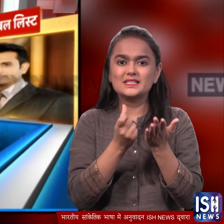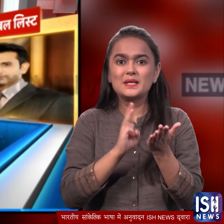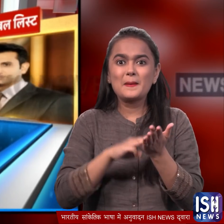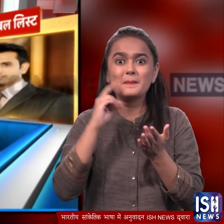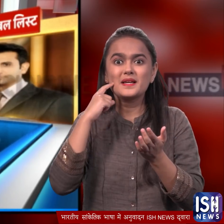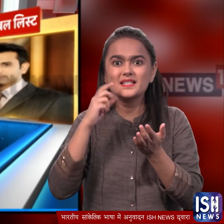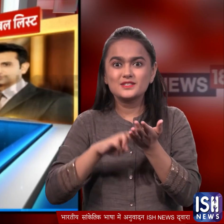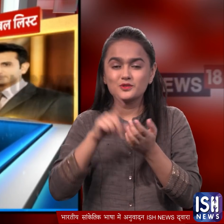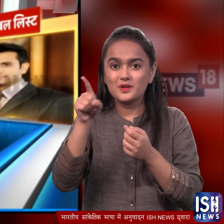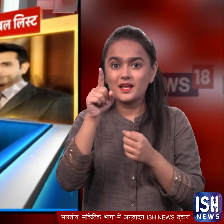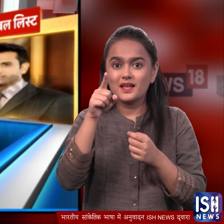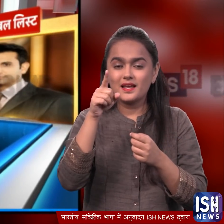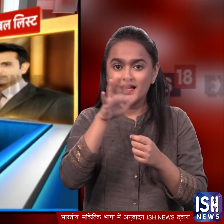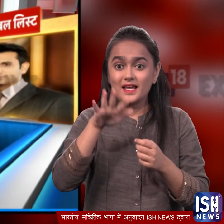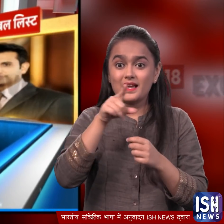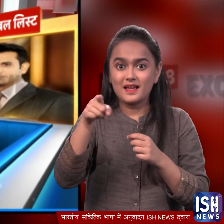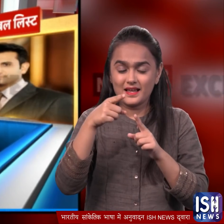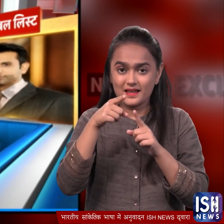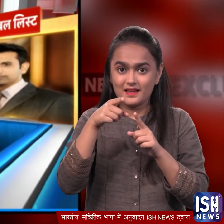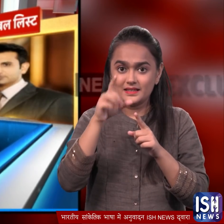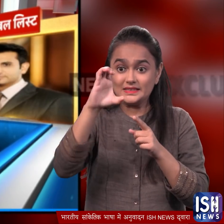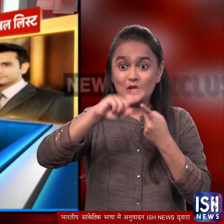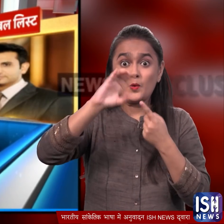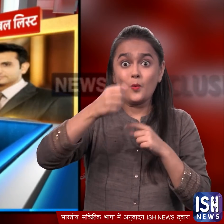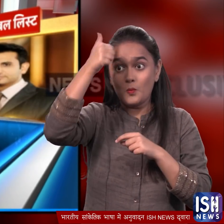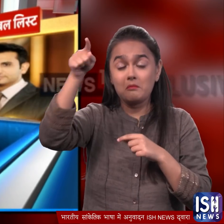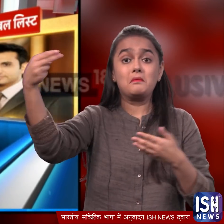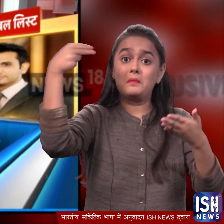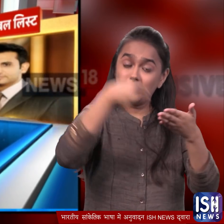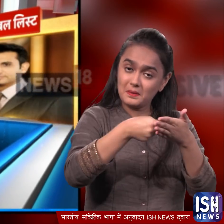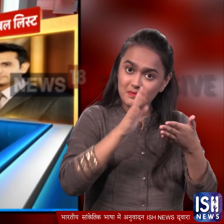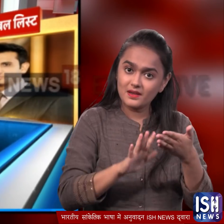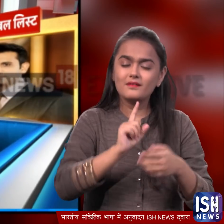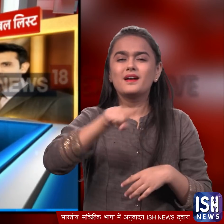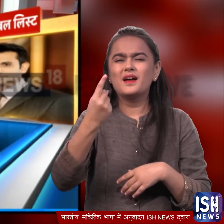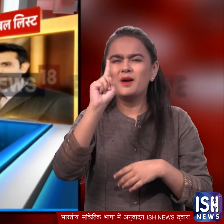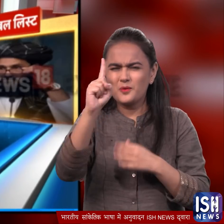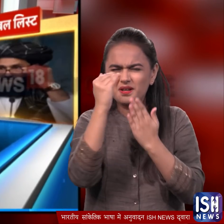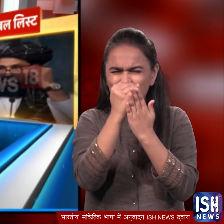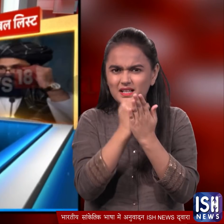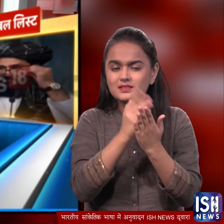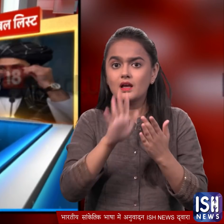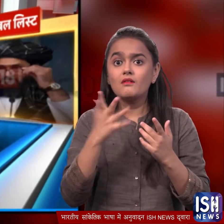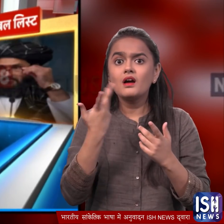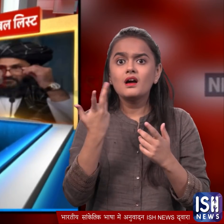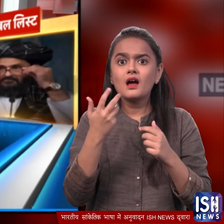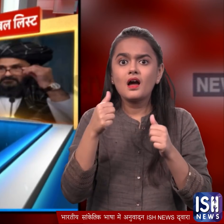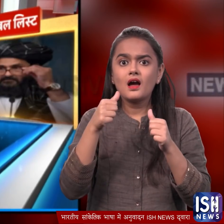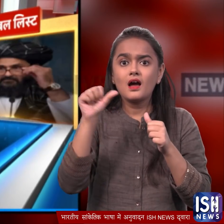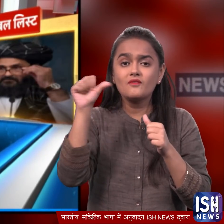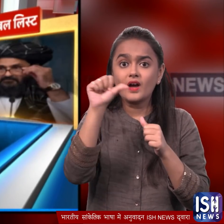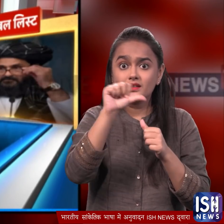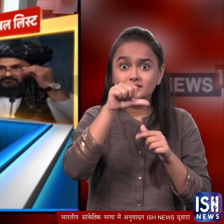सीरम इंस्टीट्यूट ऑफ इंडिया के सीईओ अदर पूनावाला का नाम भी इस लिस्ट में है। इस लिस्ट में एक और चौंकाने वाला नाम